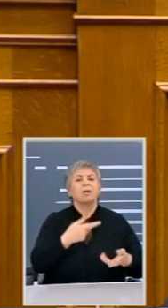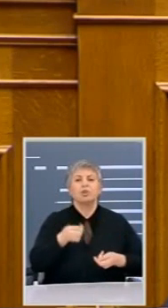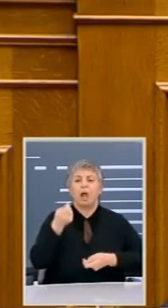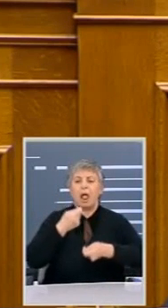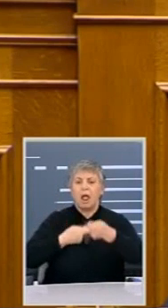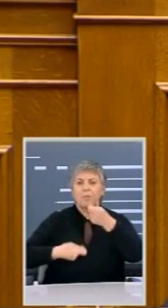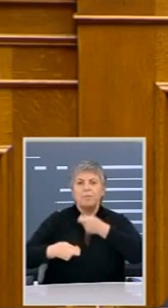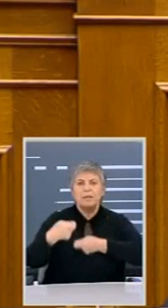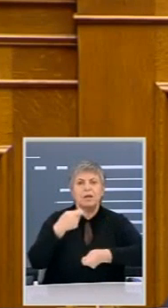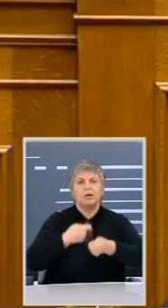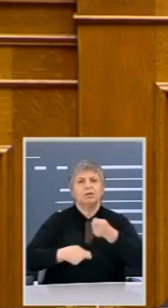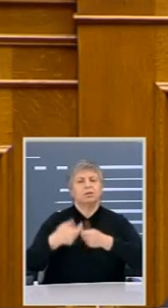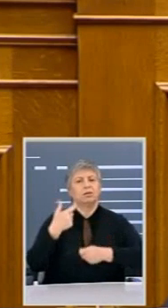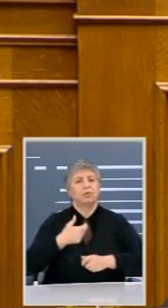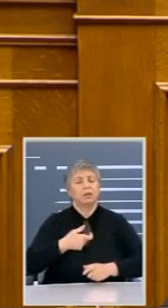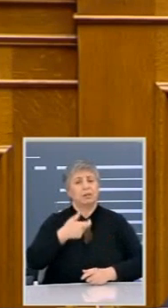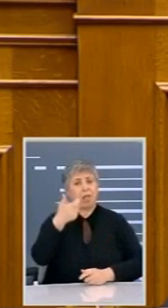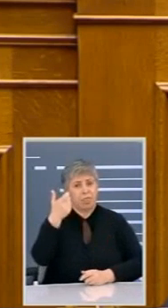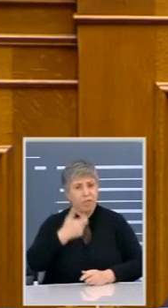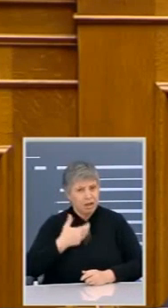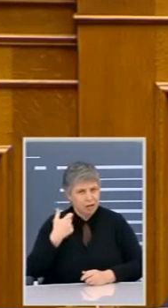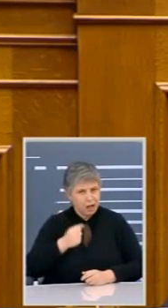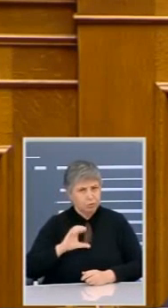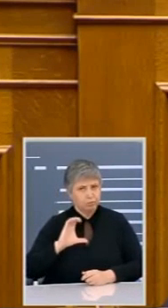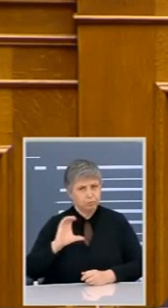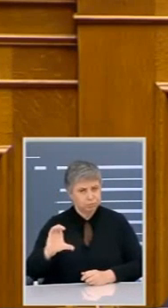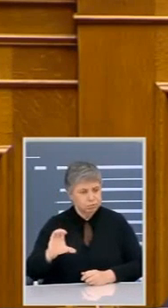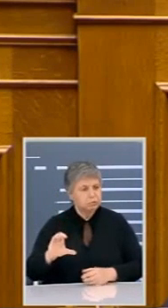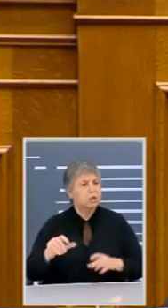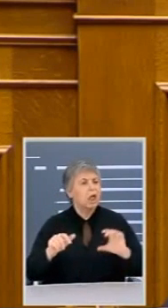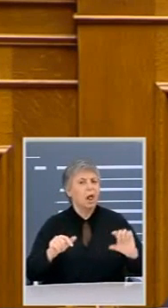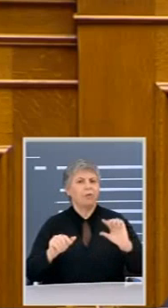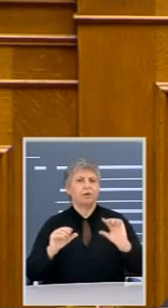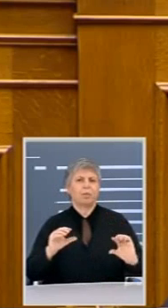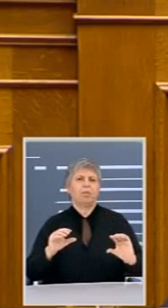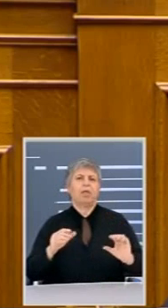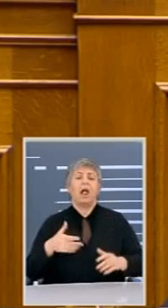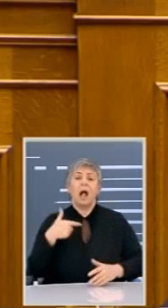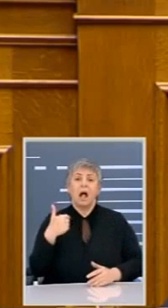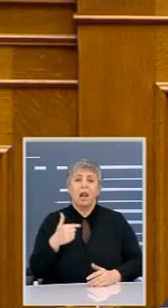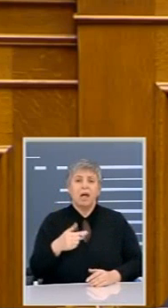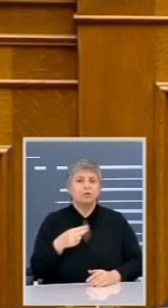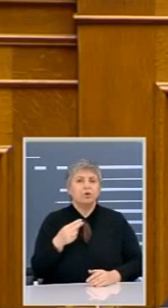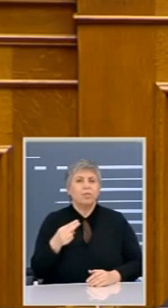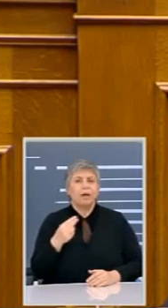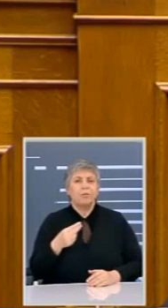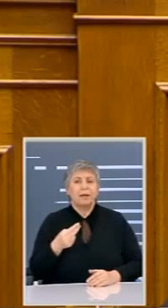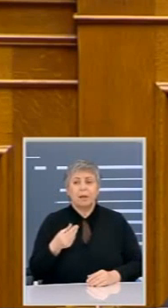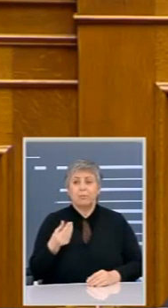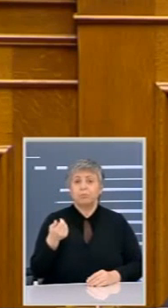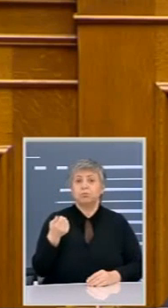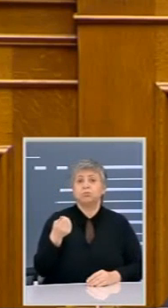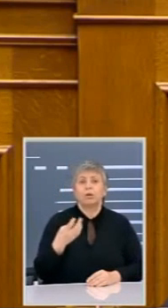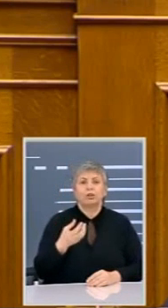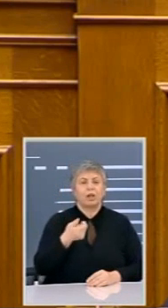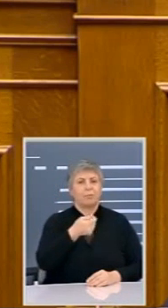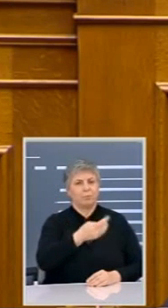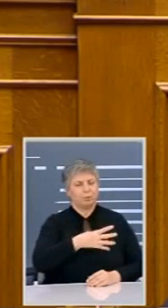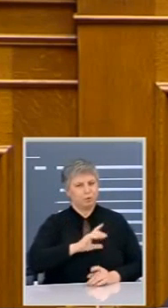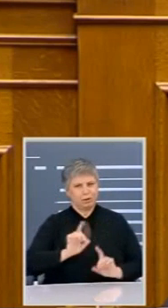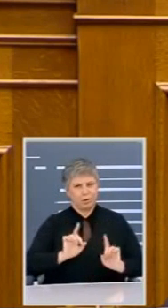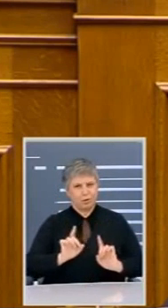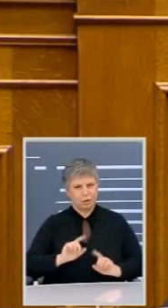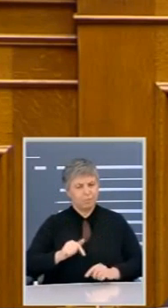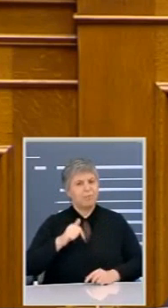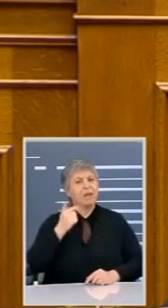επιχειρήσεων. Όμως, το θέμα δεν είναι ποσοτικό, είναι ποιοτικό. Η αιτία της συγκρότησης της Εξεταστικής